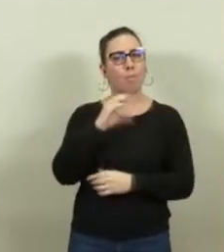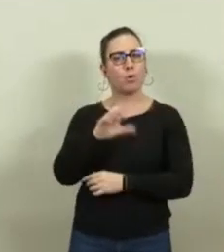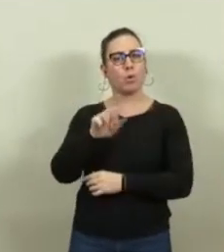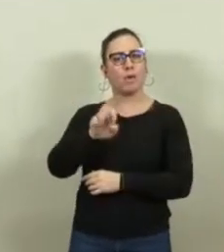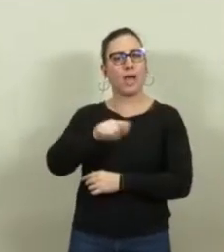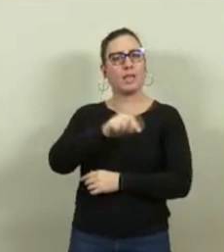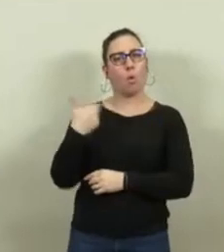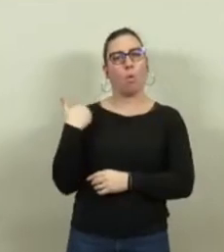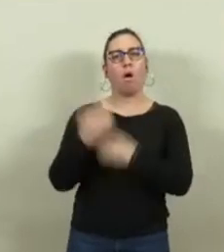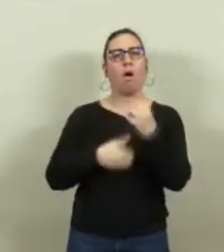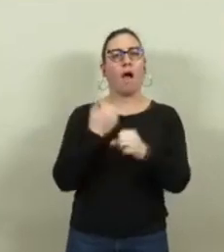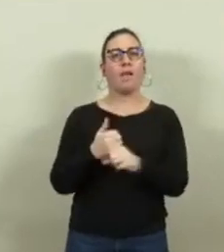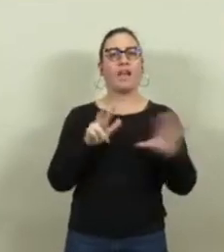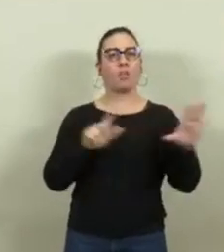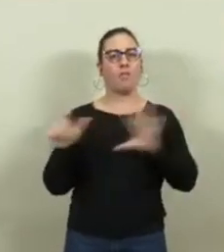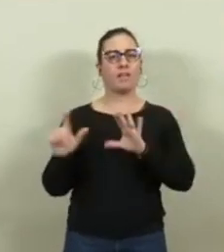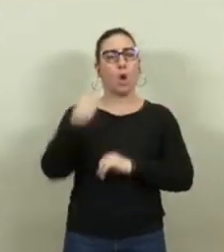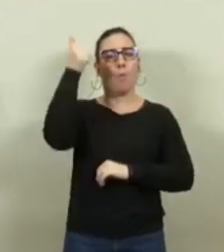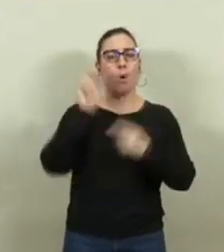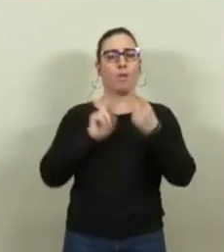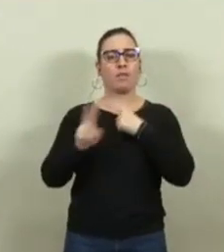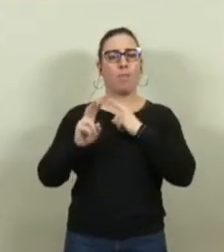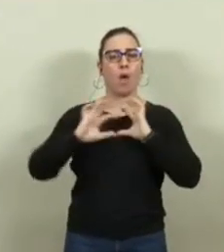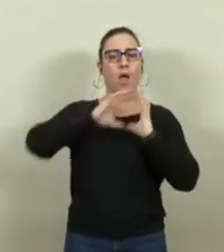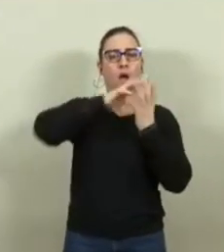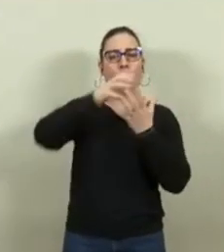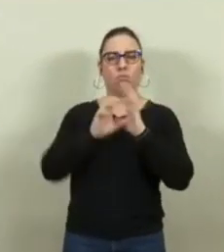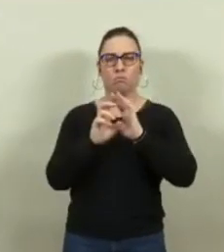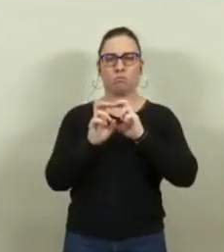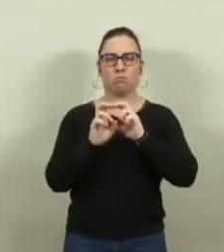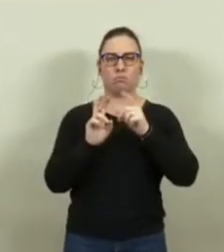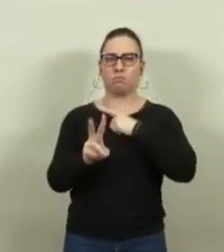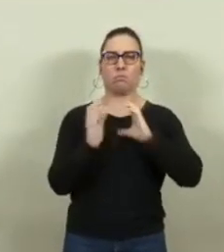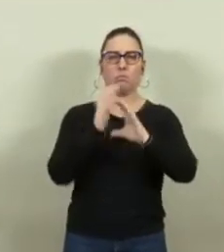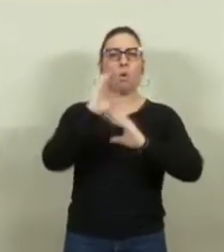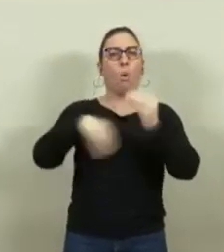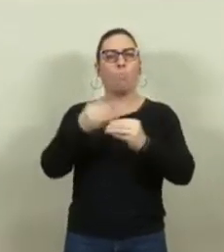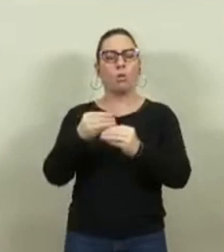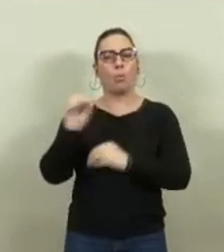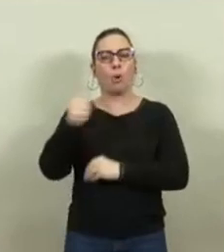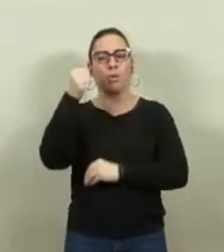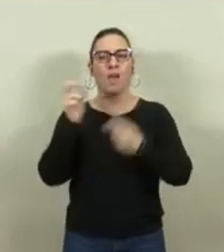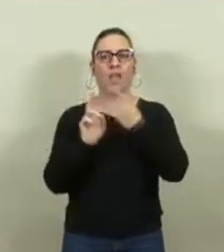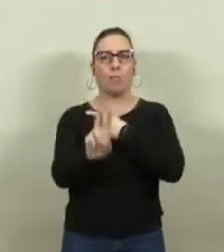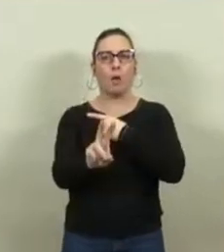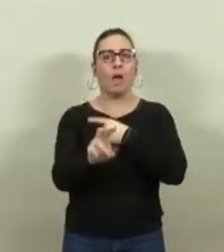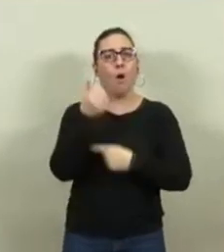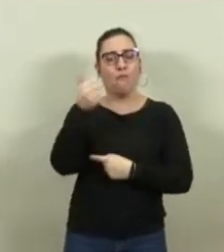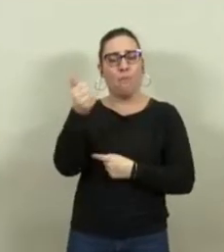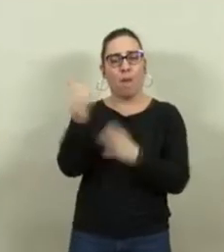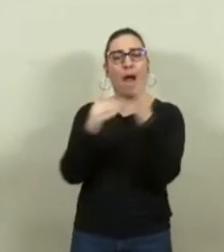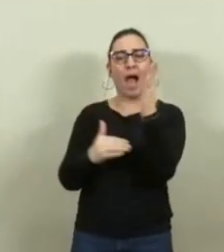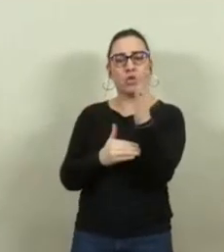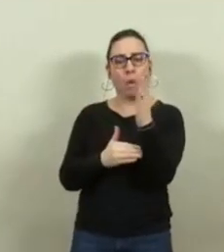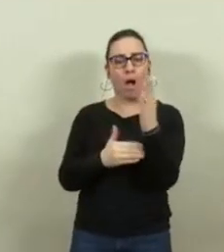en 1987 le premier tramway au monde accessible aux personnes en situation de handicap. Tramway dont l'un de vos adjoints a rappelé